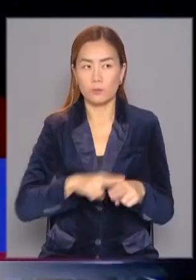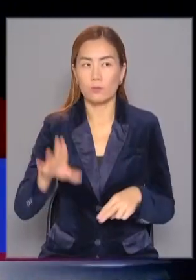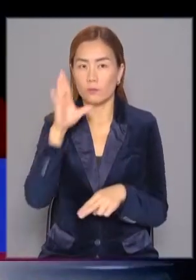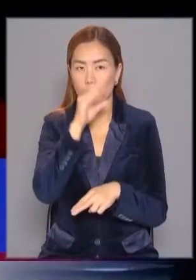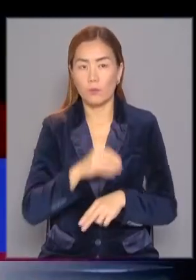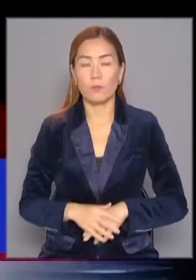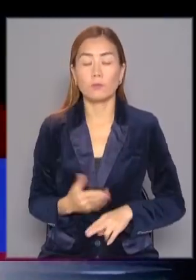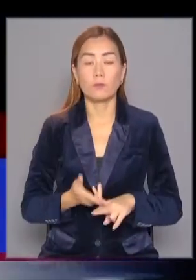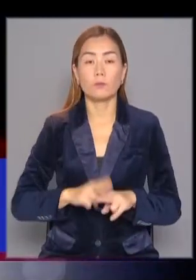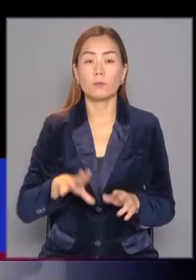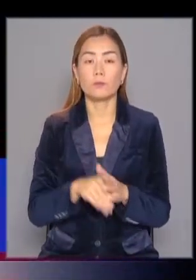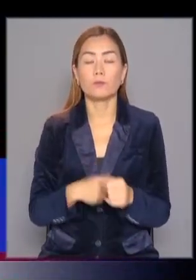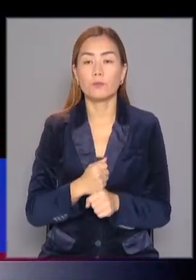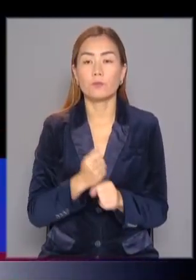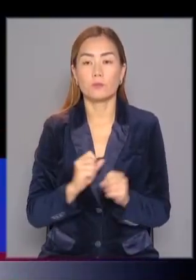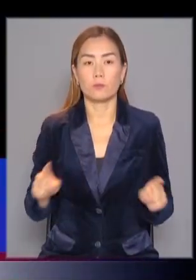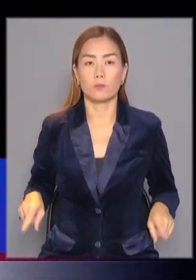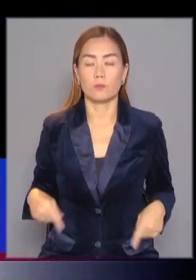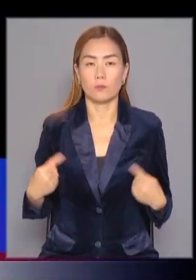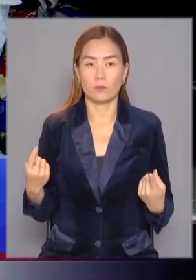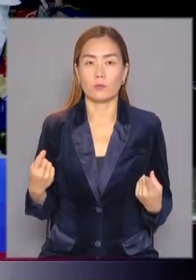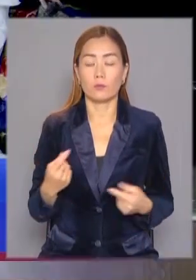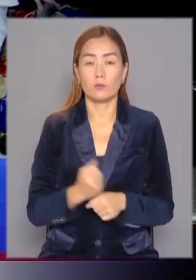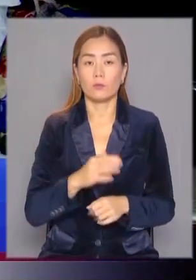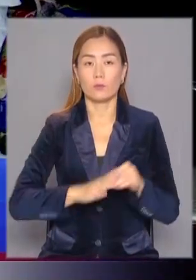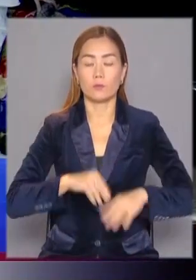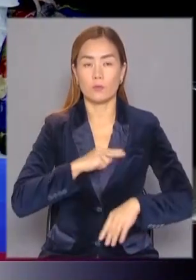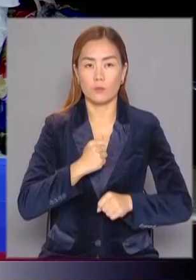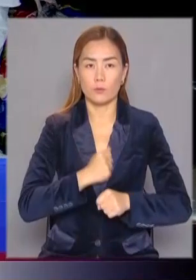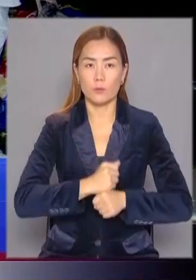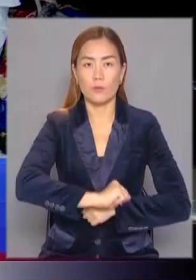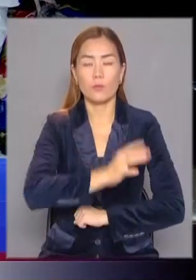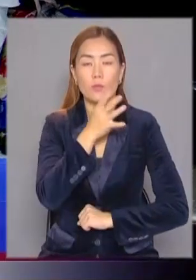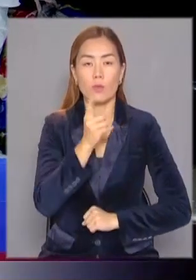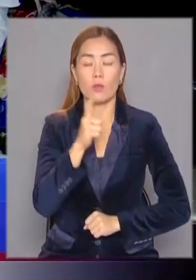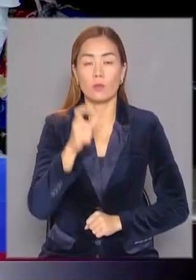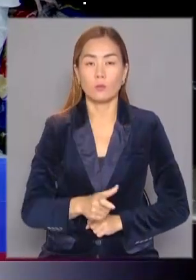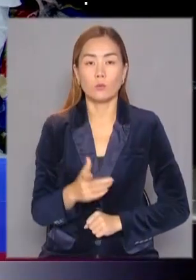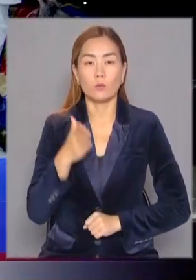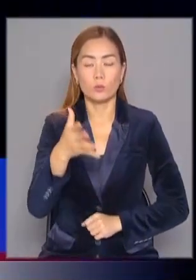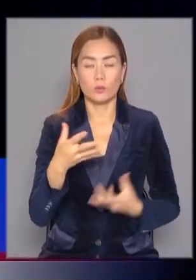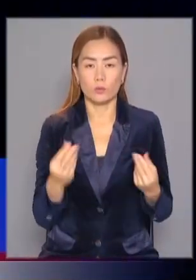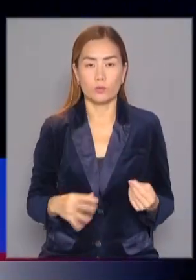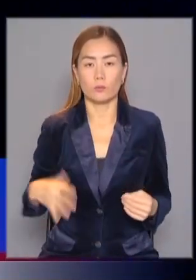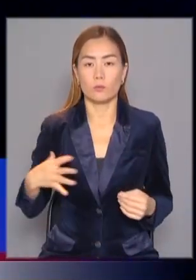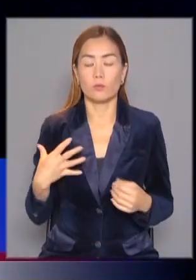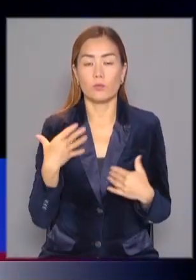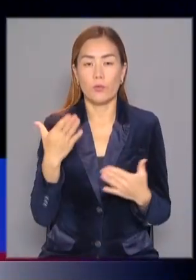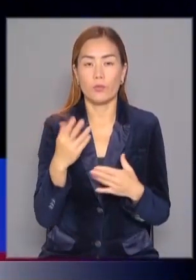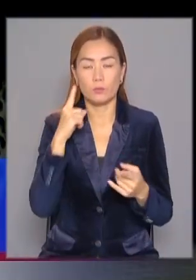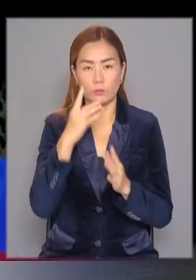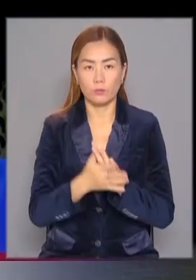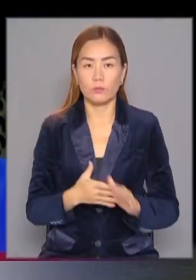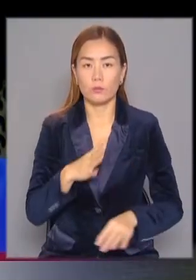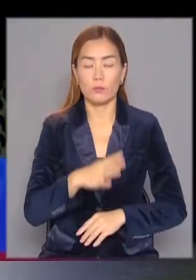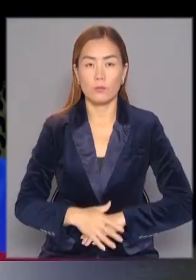сенеді. Пьесадағы оқиғалар дамып келе жатқанда көрермендер бір жерде және бір уақытта бір адамның болашағы мен өткені кездескенін түсінеді.